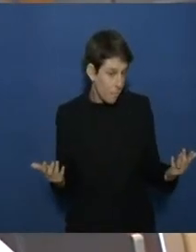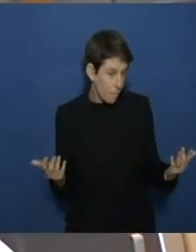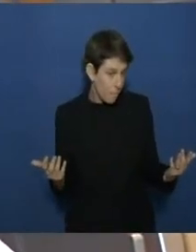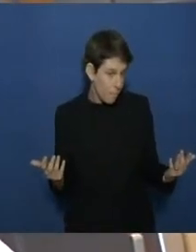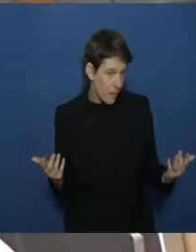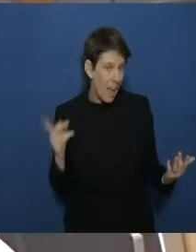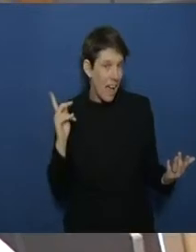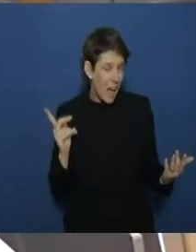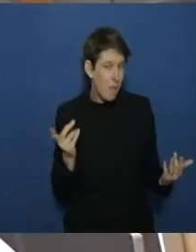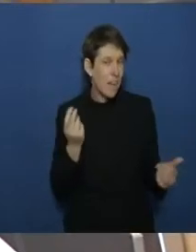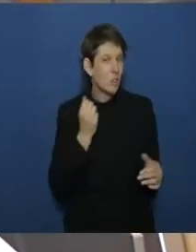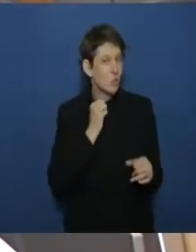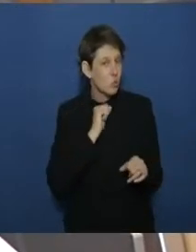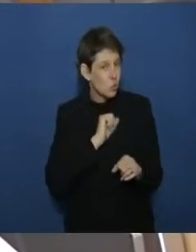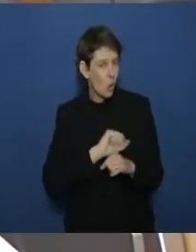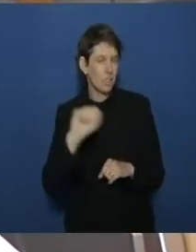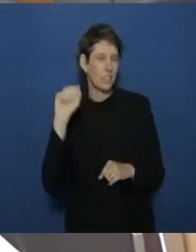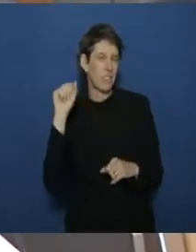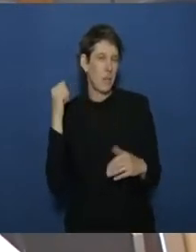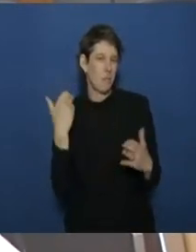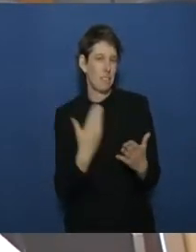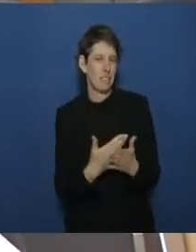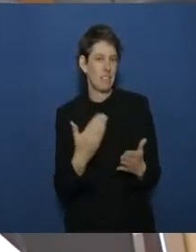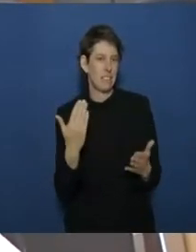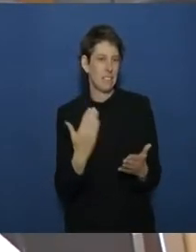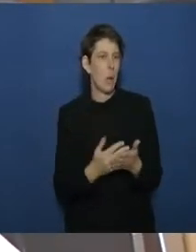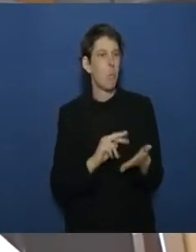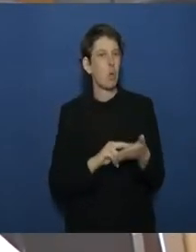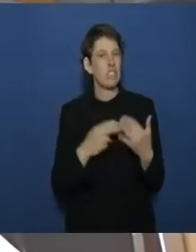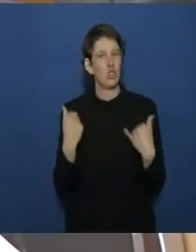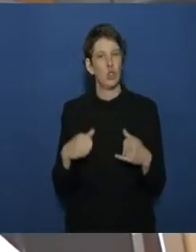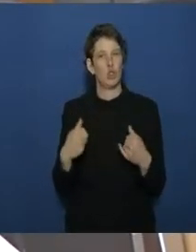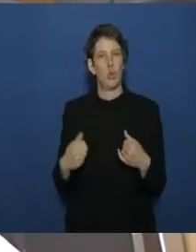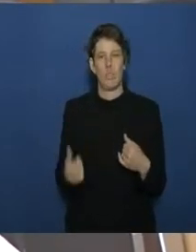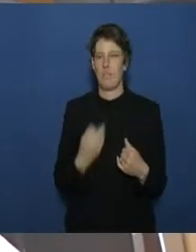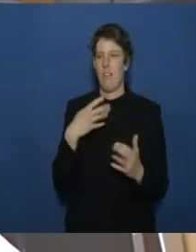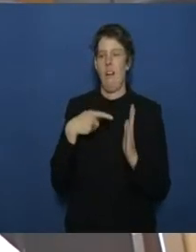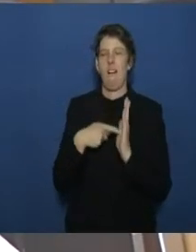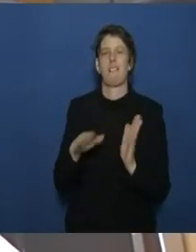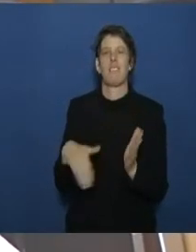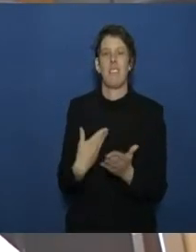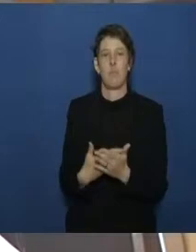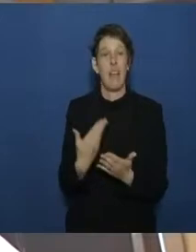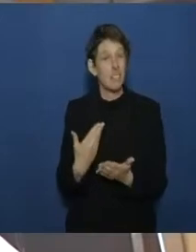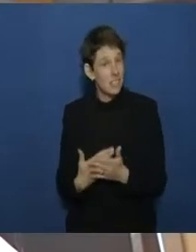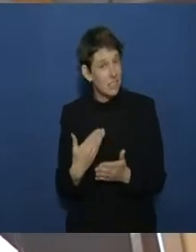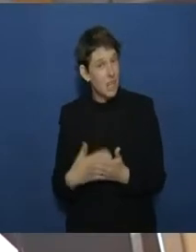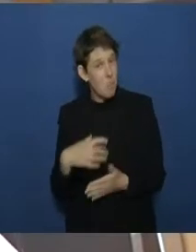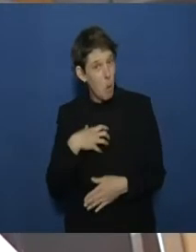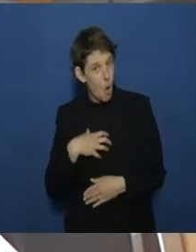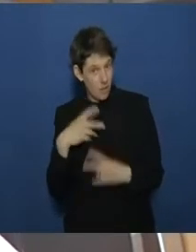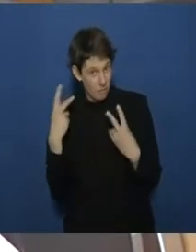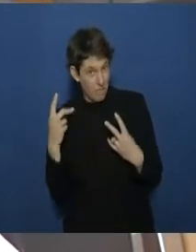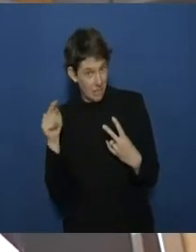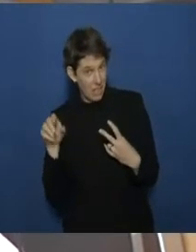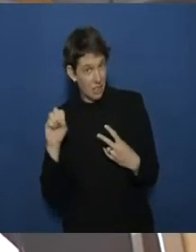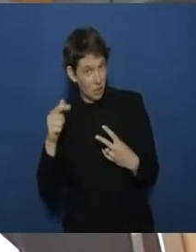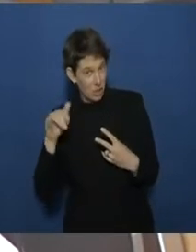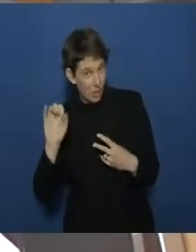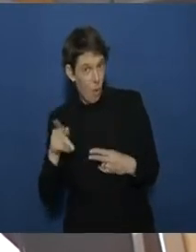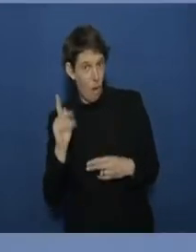Warum gibt es trotzdem diesen deutlichen politischen Druck, also wenn es diese Bedenken dieser doch wichtigen Behörde gibt?